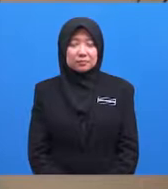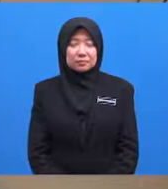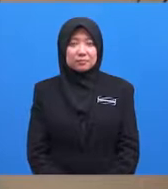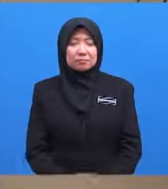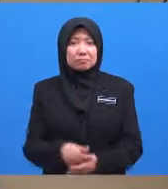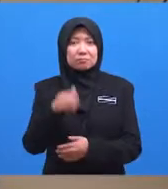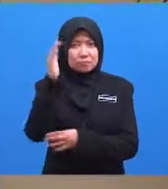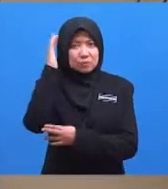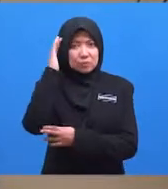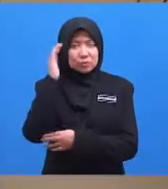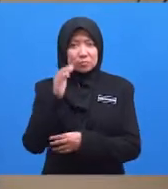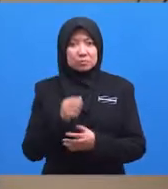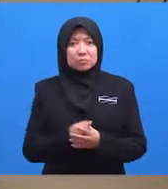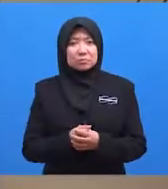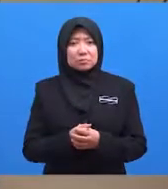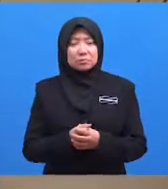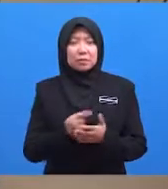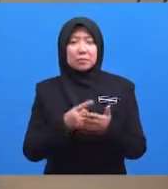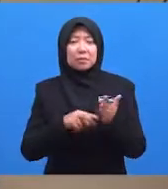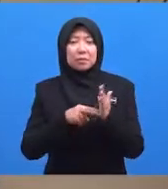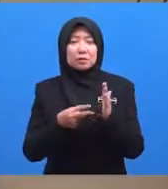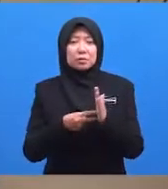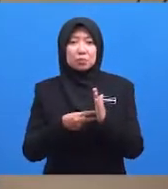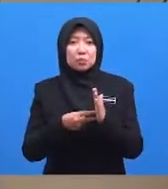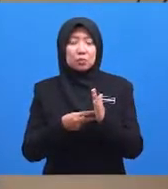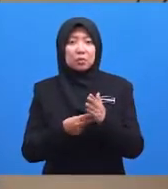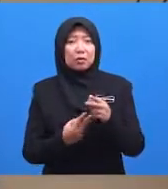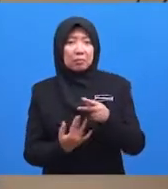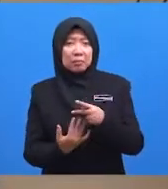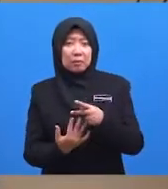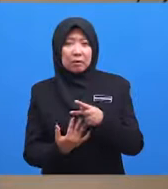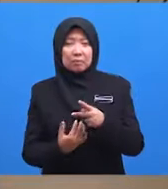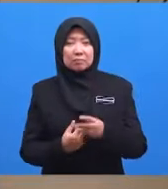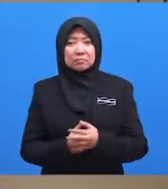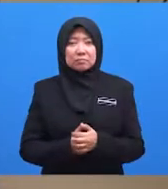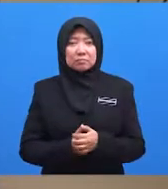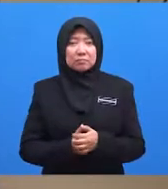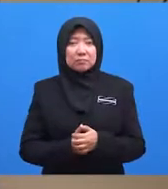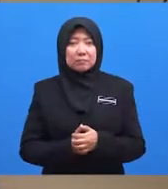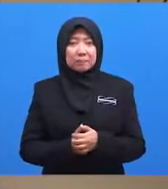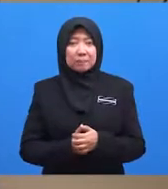Tahukah anda apakah yang dimaksudkan dengan kaedah memanggang?